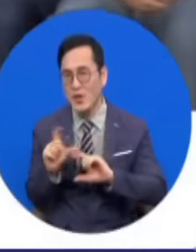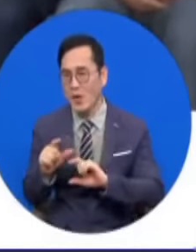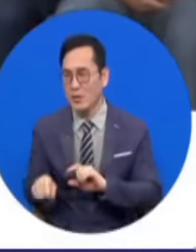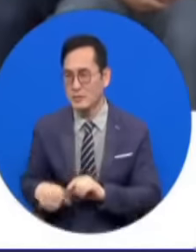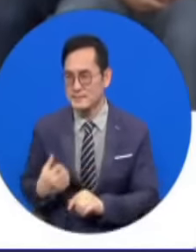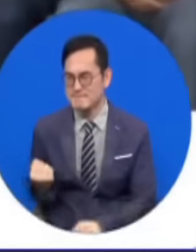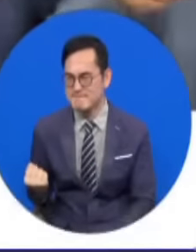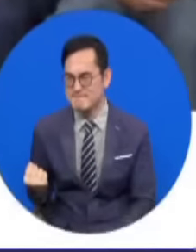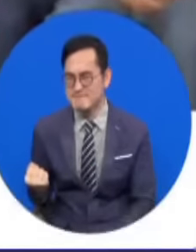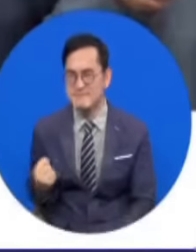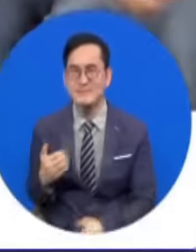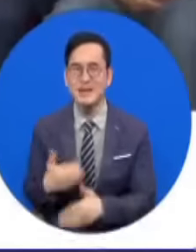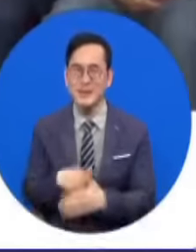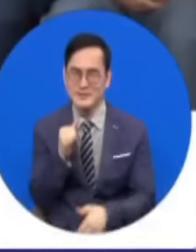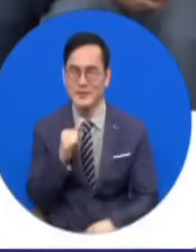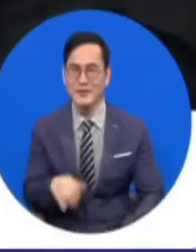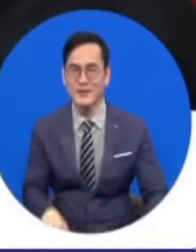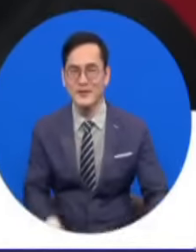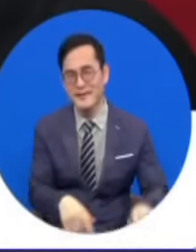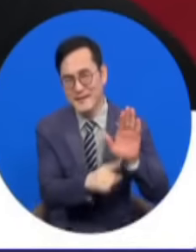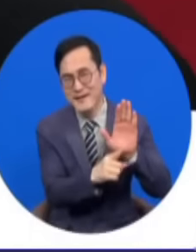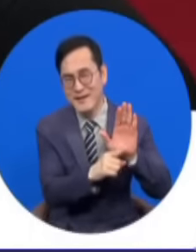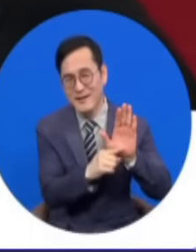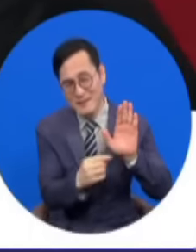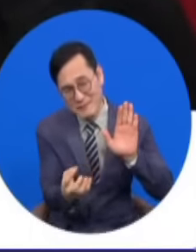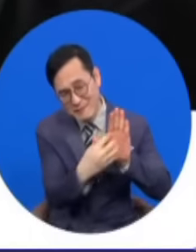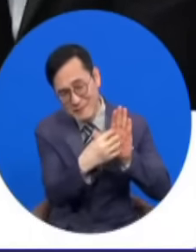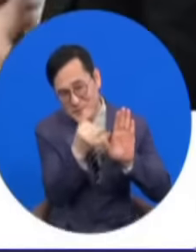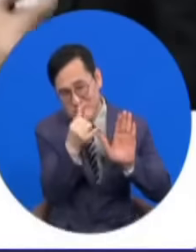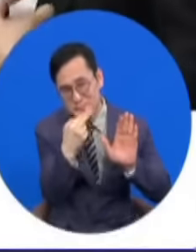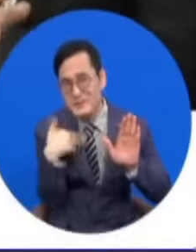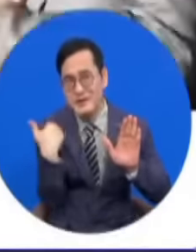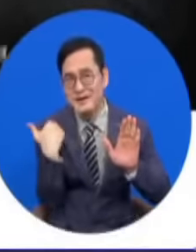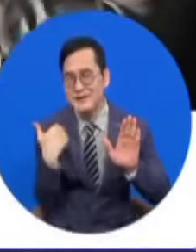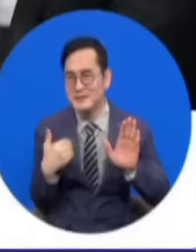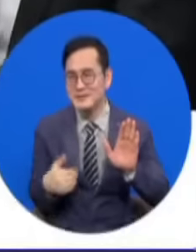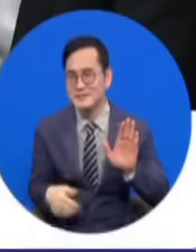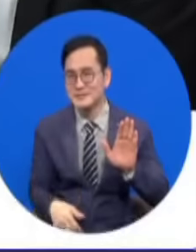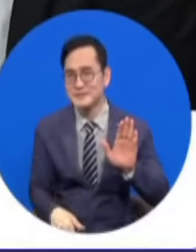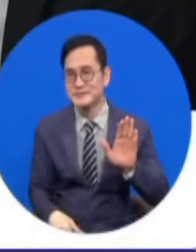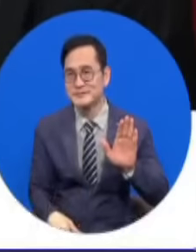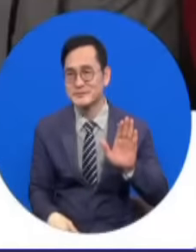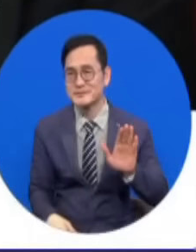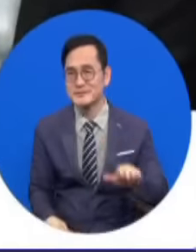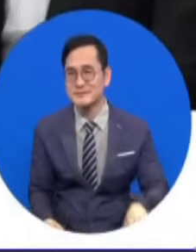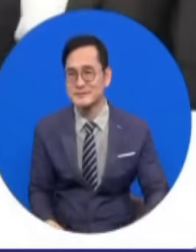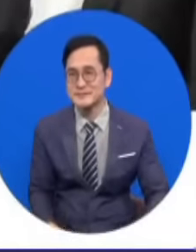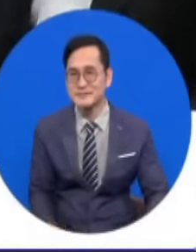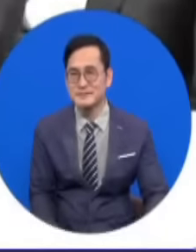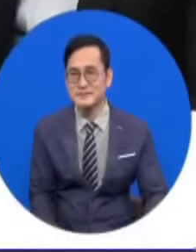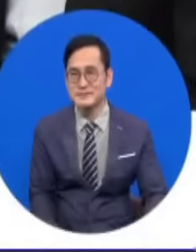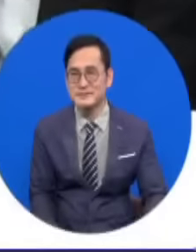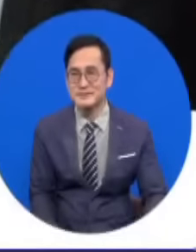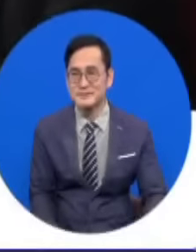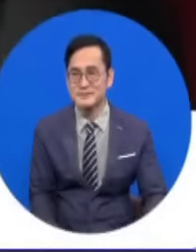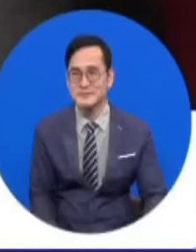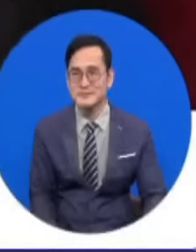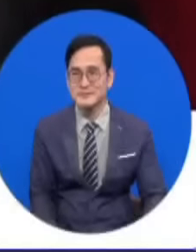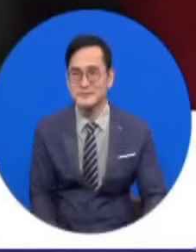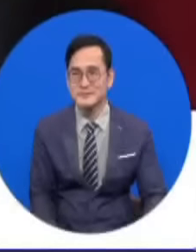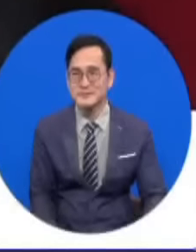있습니다네 그런데 그게 이제 또 2년 후의 상황이기 때문에 그 앙금이 개인적인 앙금이 또 공적인 사원에서는 누르고 뭐